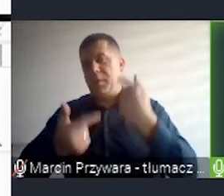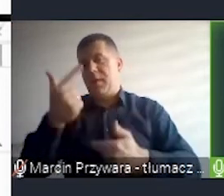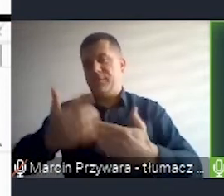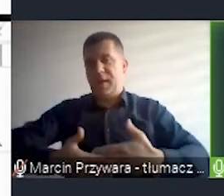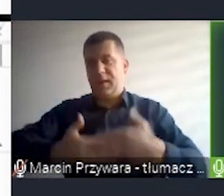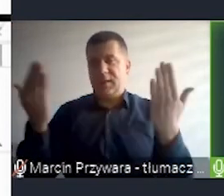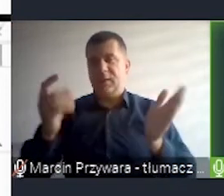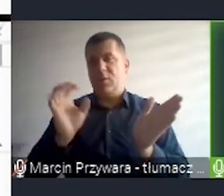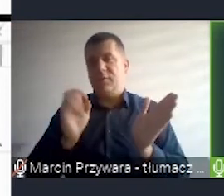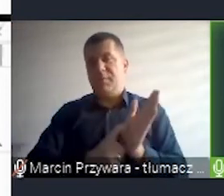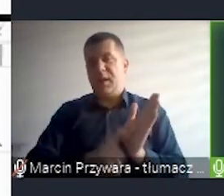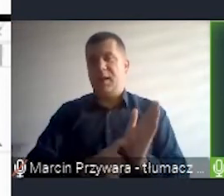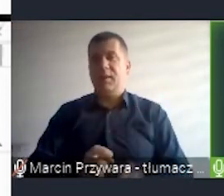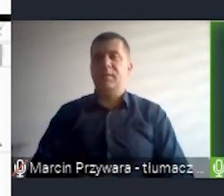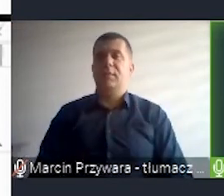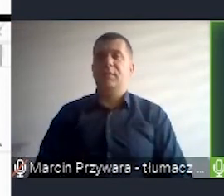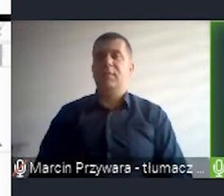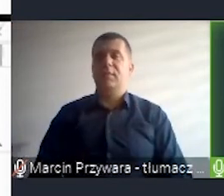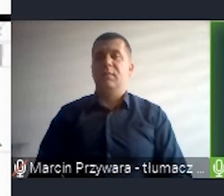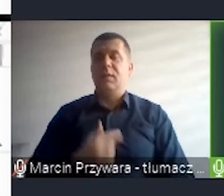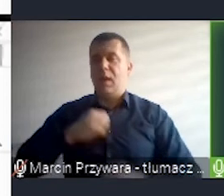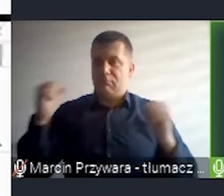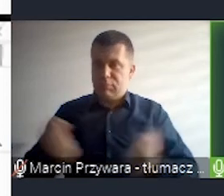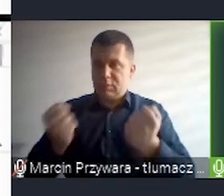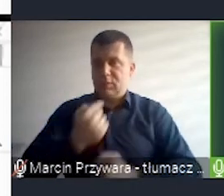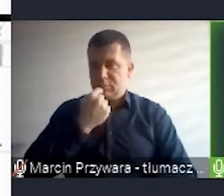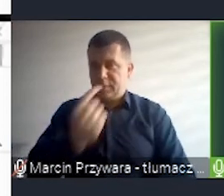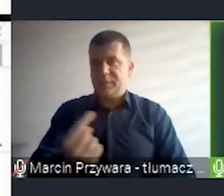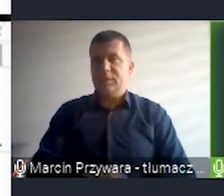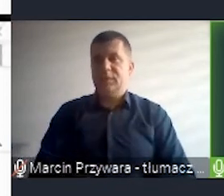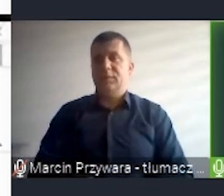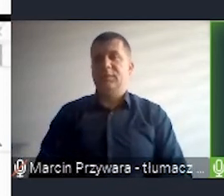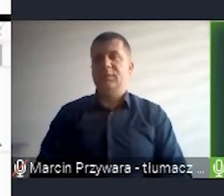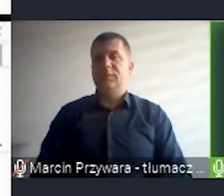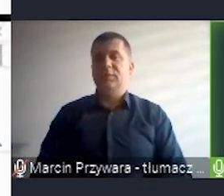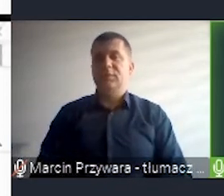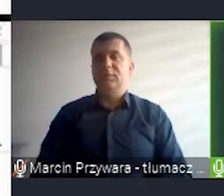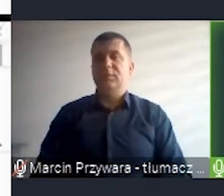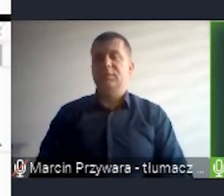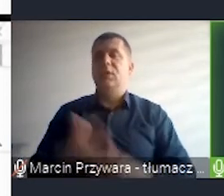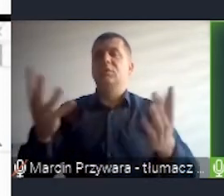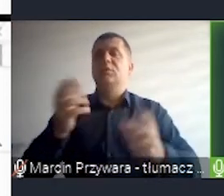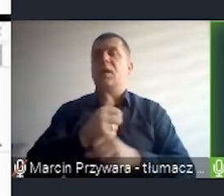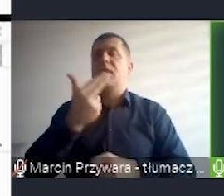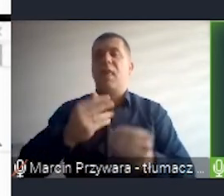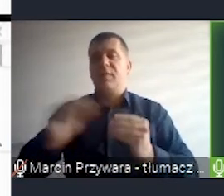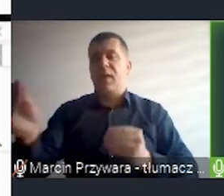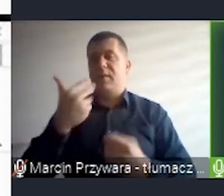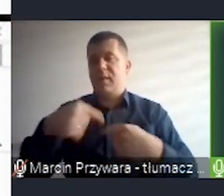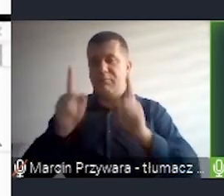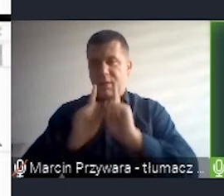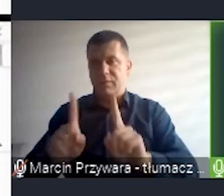o wymaganiach. W związku z tym ja postaram się powiedzieć Państwu, gdzie jest najwięcej